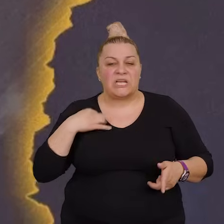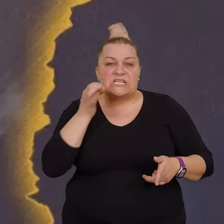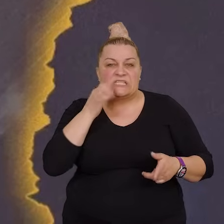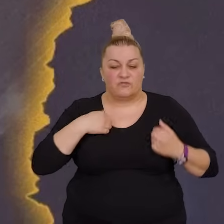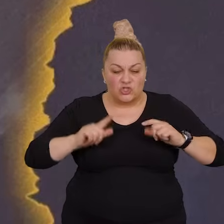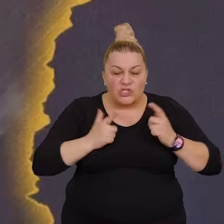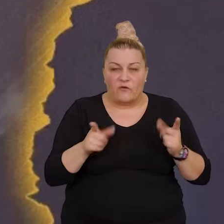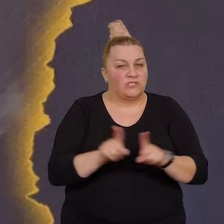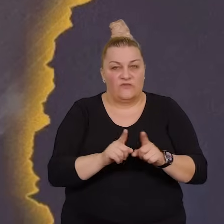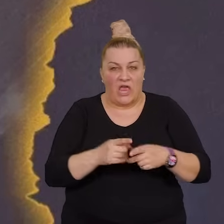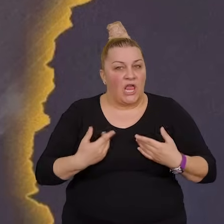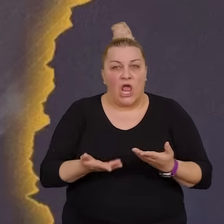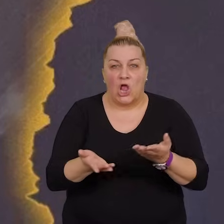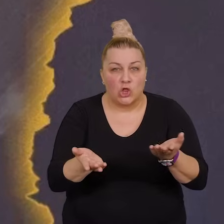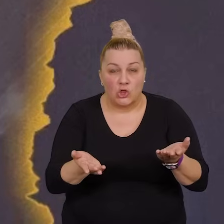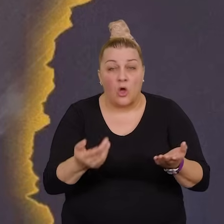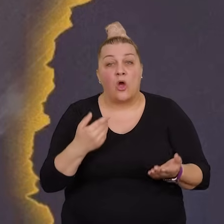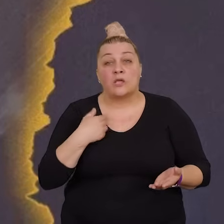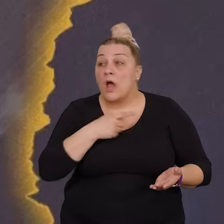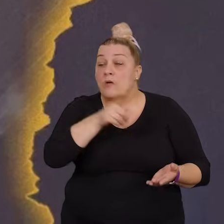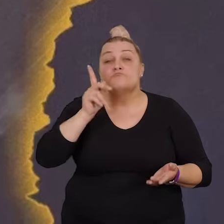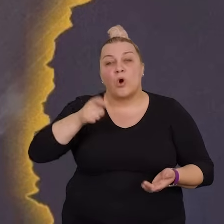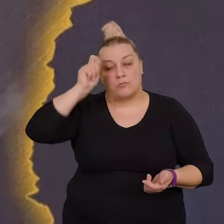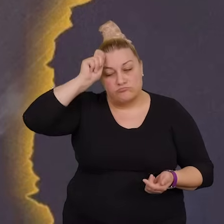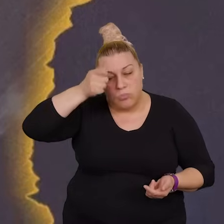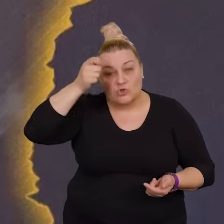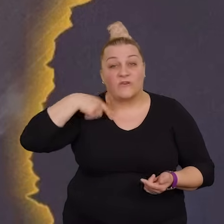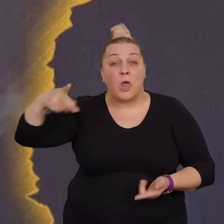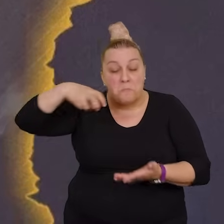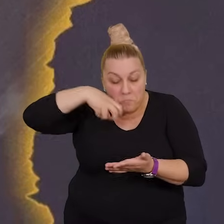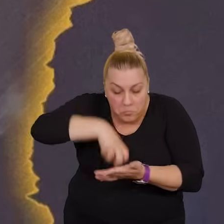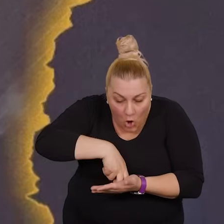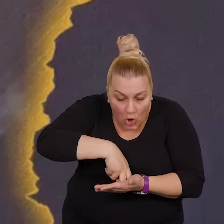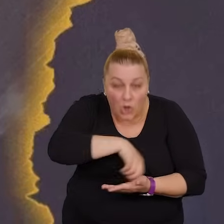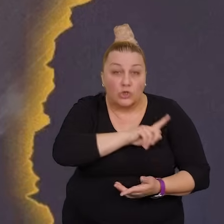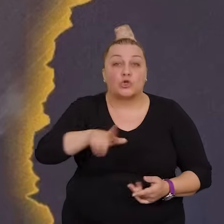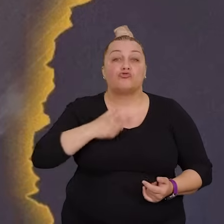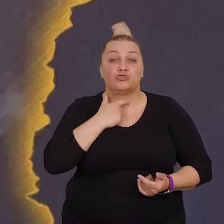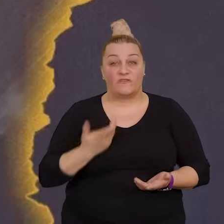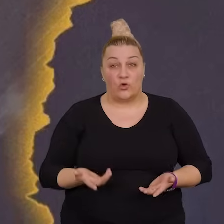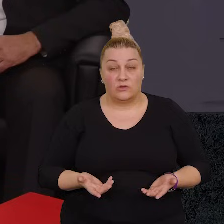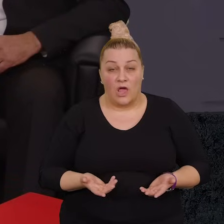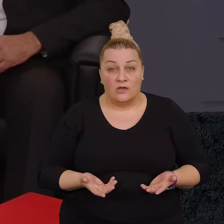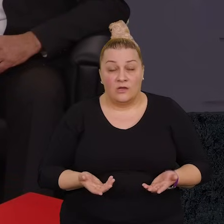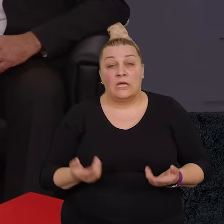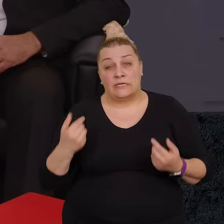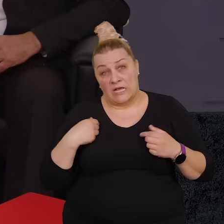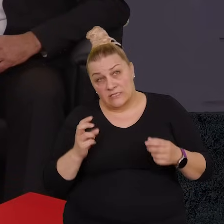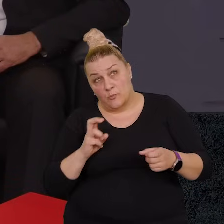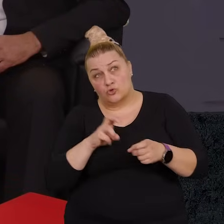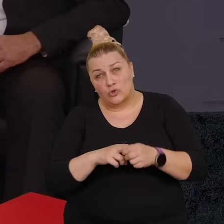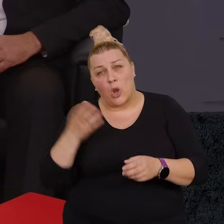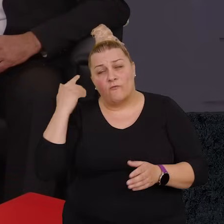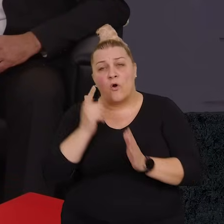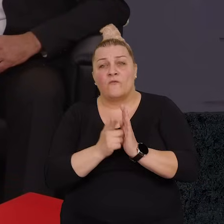što mogu je poštivati ih i nakloniti im se doživotno. Znate. Ja sam isto sudjelovao na svoj način kao direktor